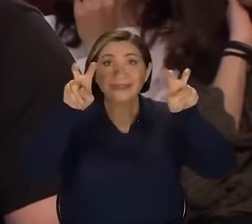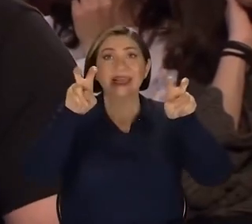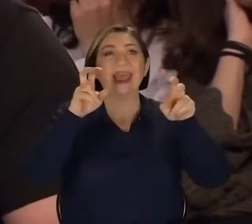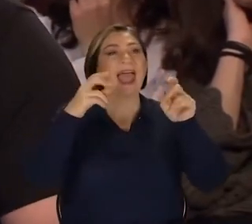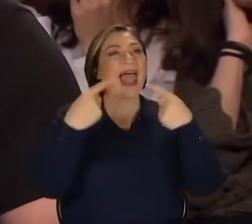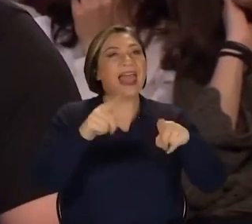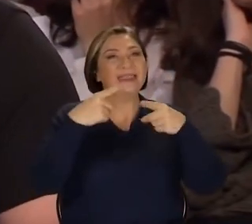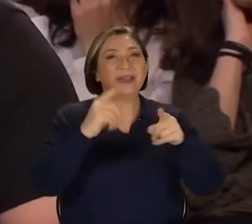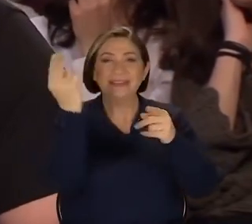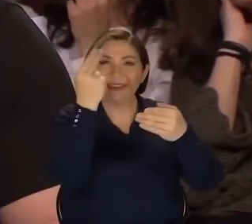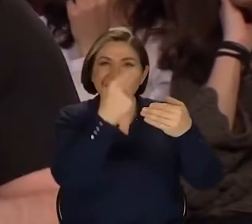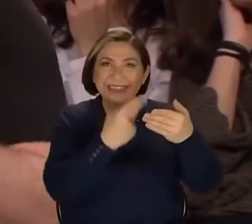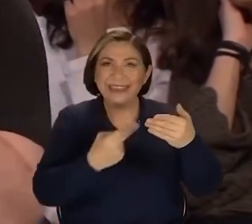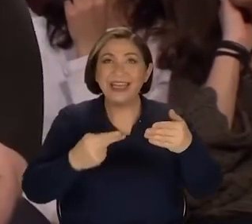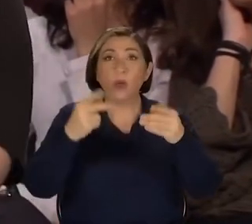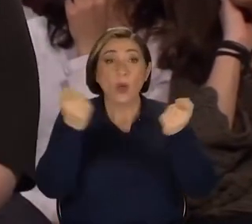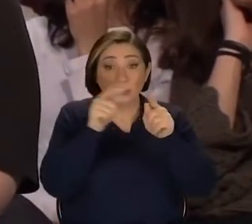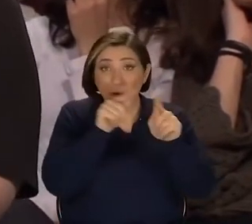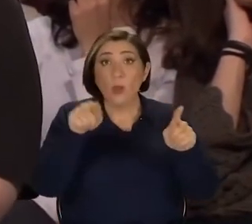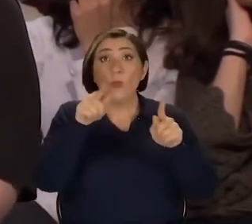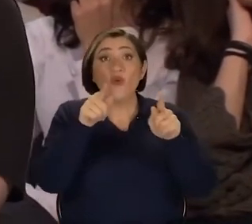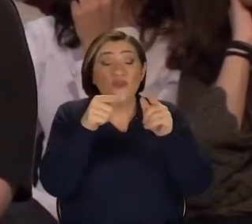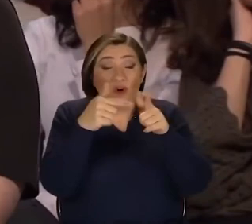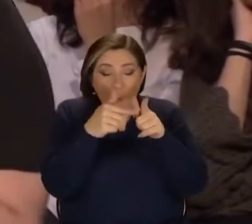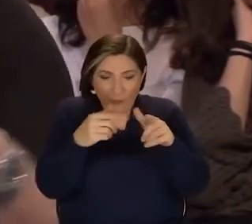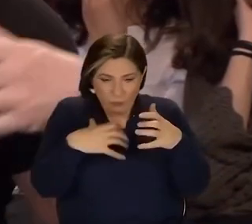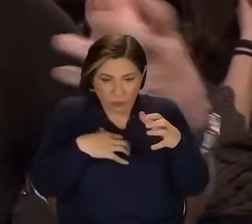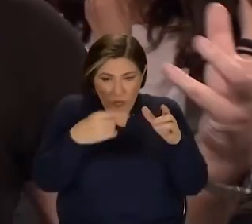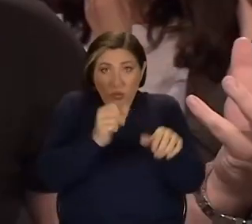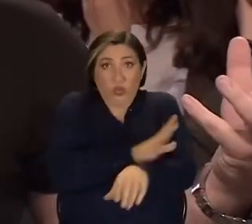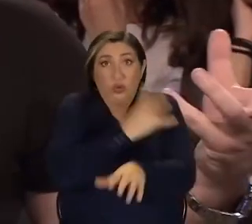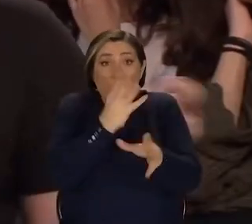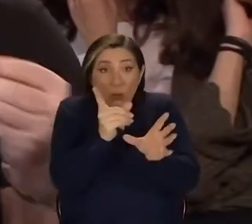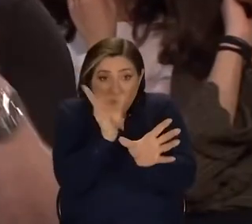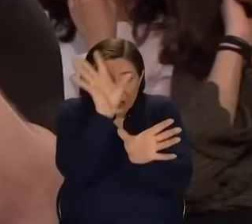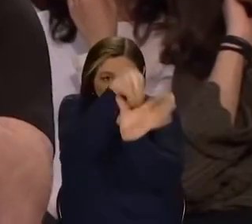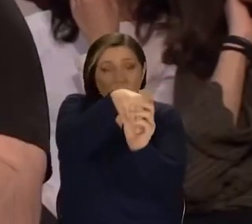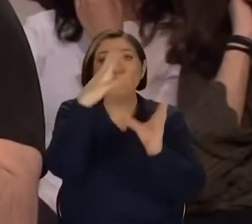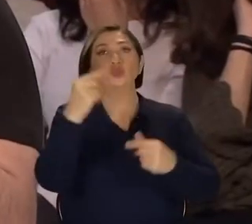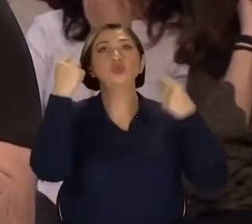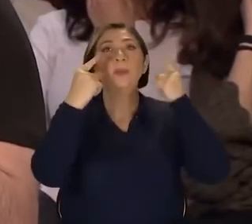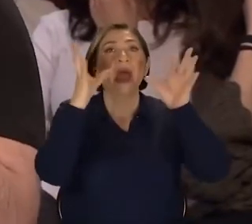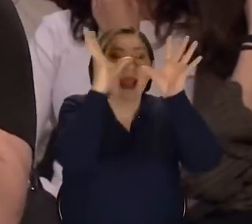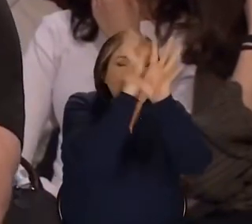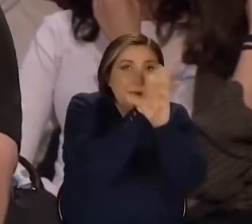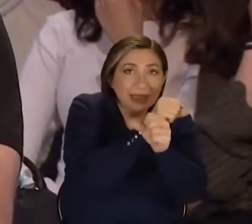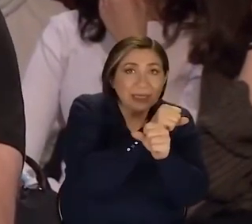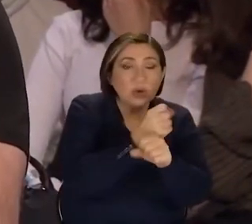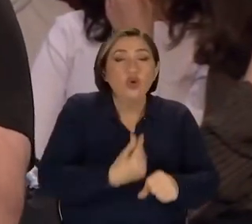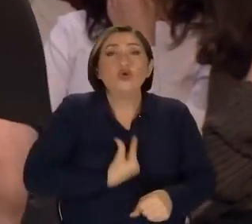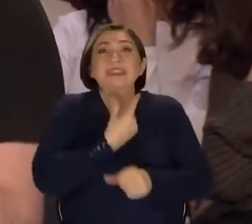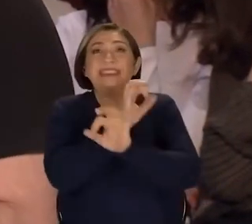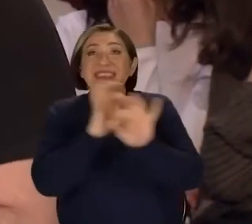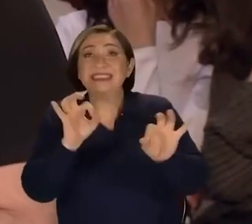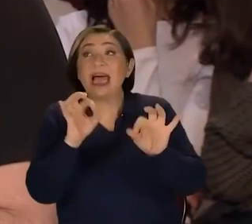karikatürden beri uğraştığım şeylerin bu form içine, duygusal olarak bu form içine girdiğini düşündüm. Yani karanlık,